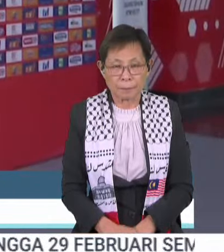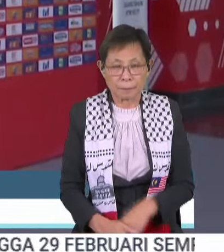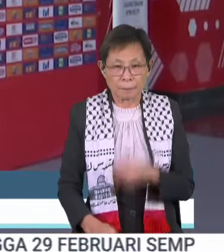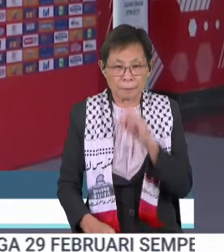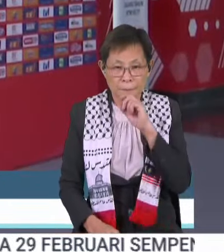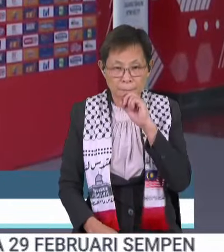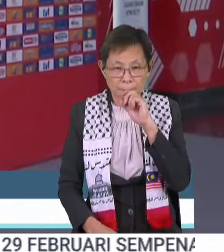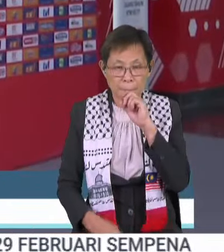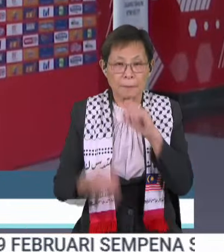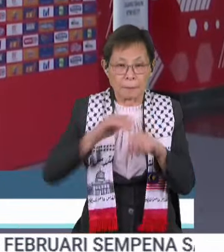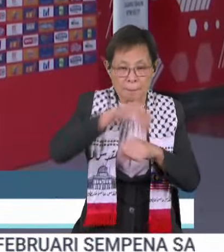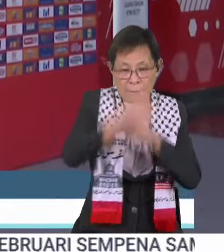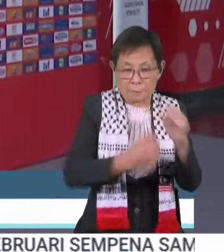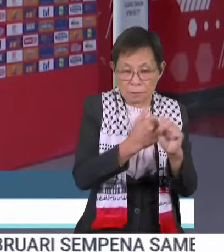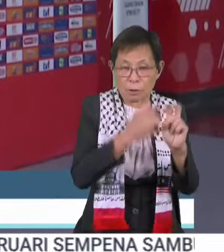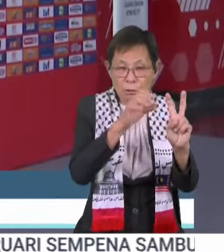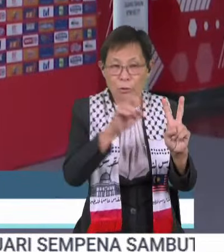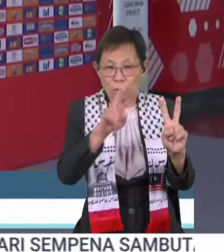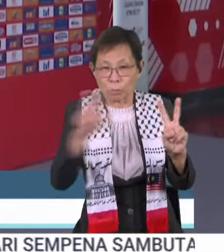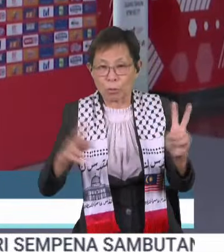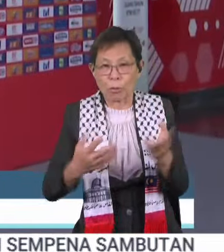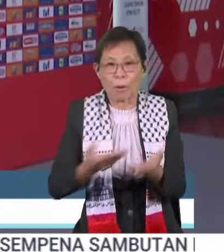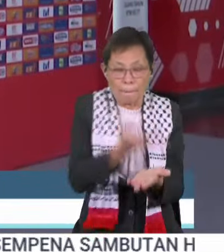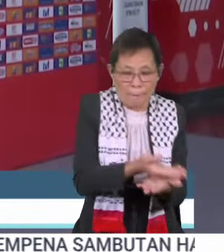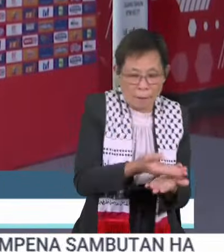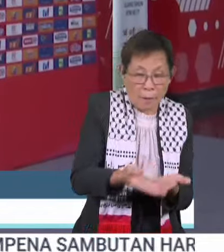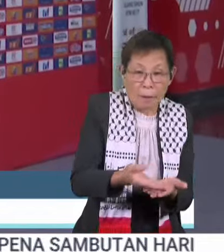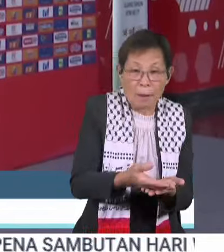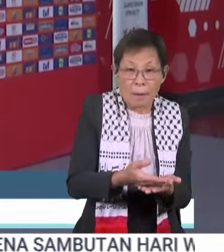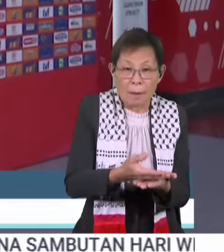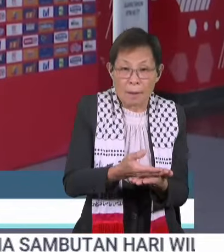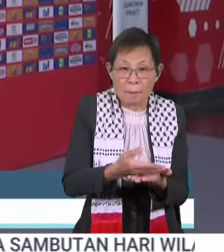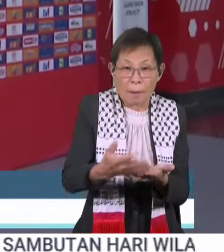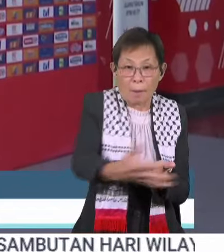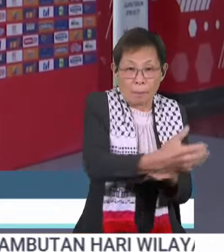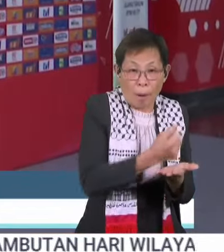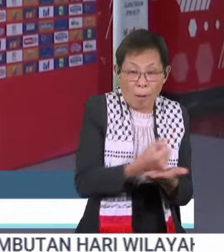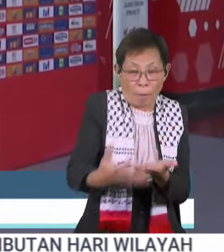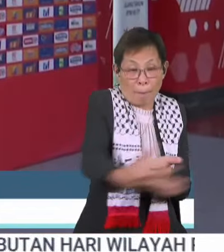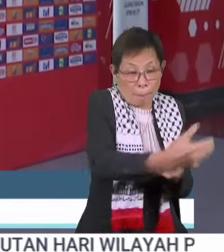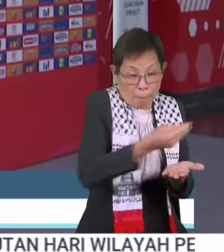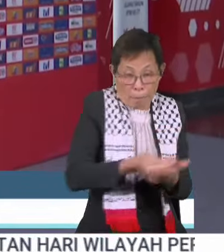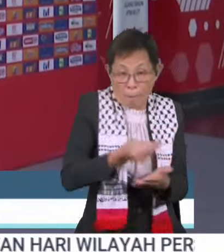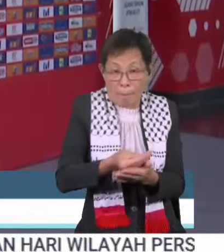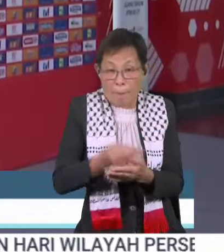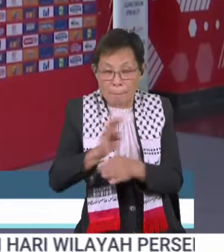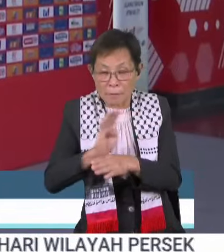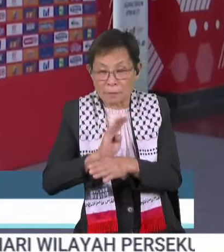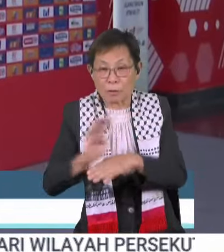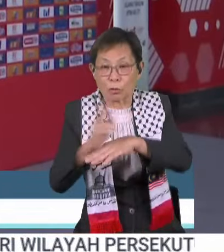Pada tahun 2022, perolehan gerakan koperasi sebanyak